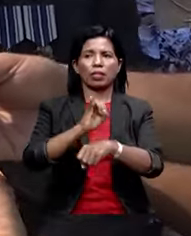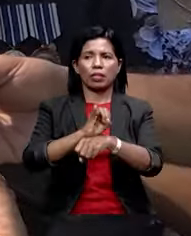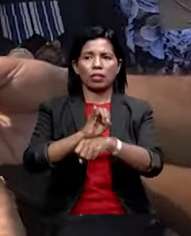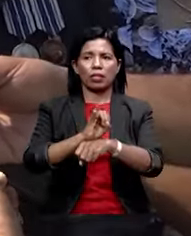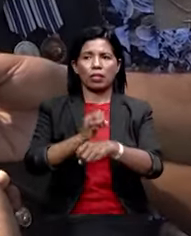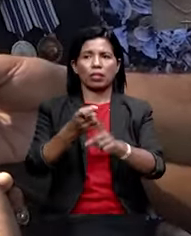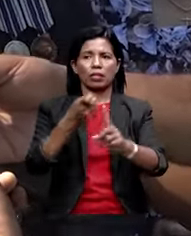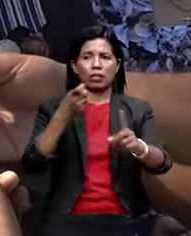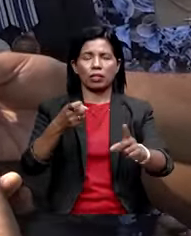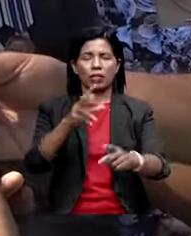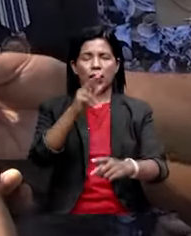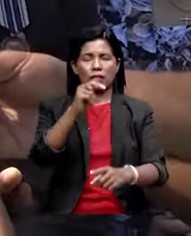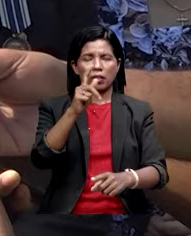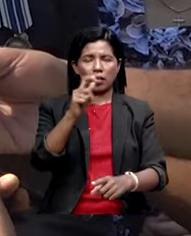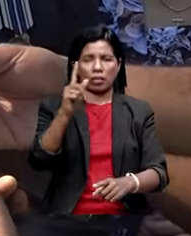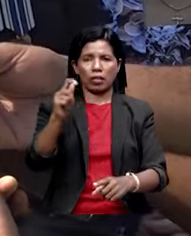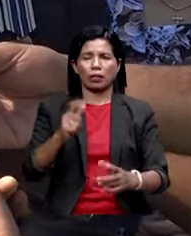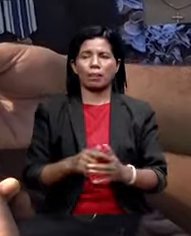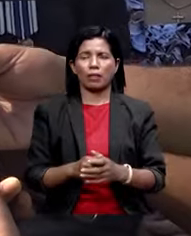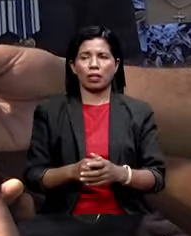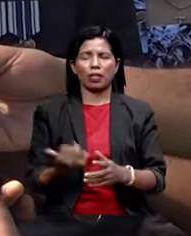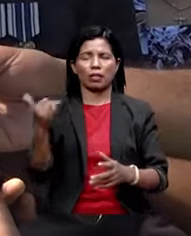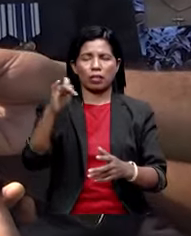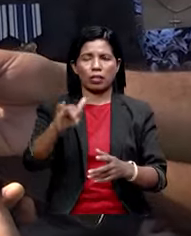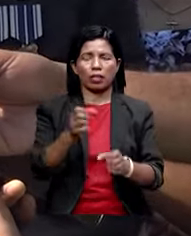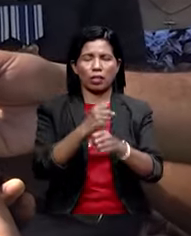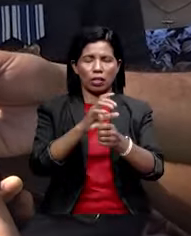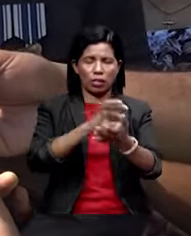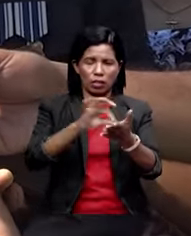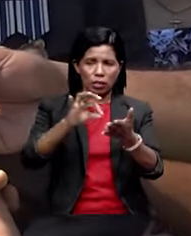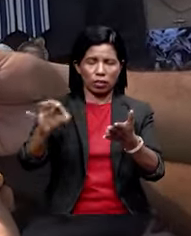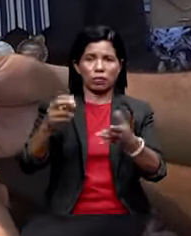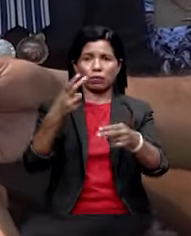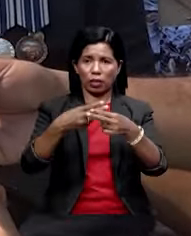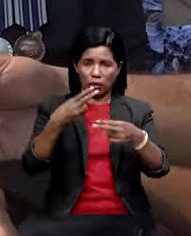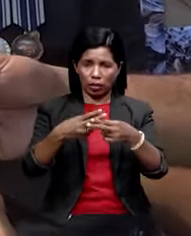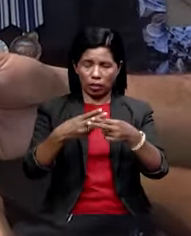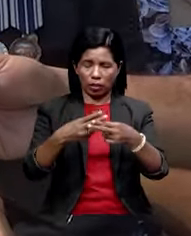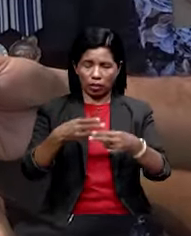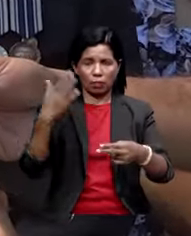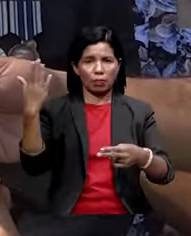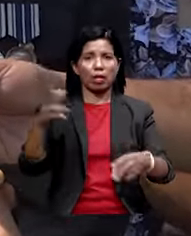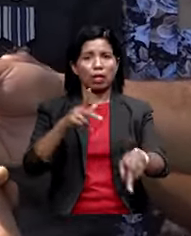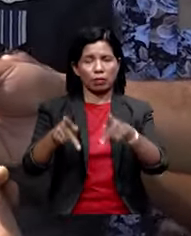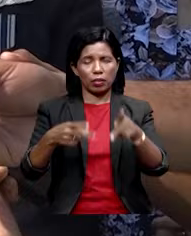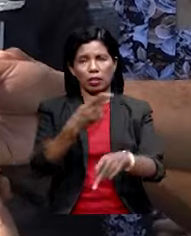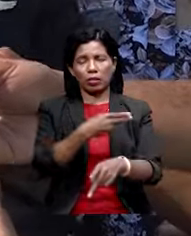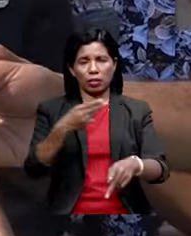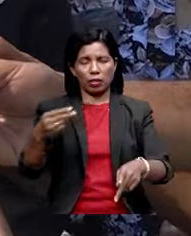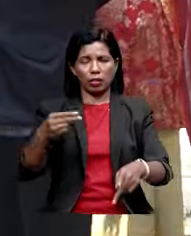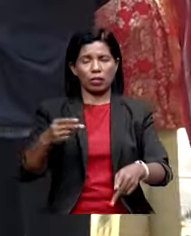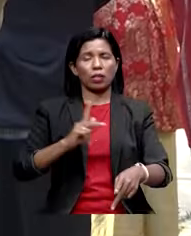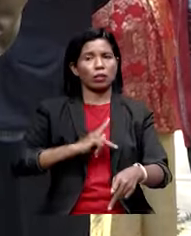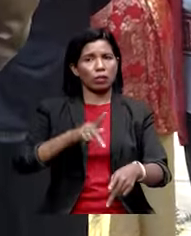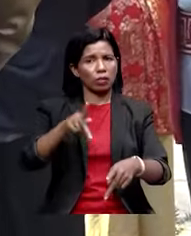pertemuan TT dan pihak NTT melakukan pendaftaran untuk ee warga negara Indonesia yang akan